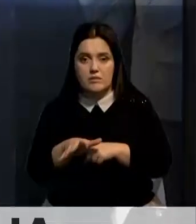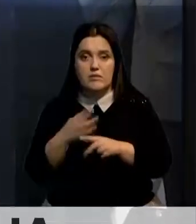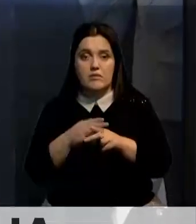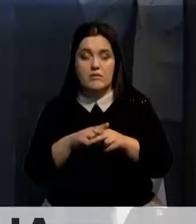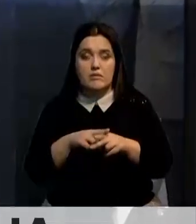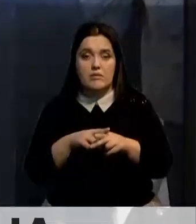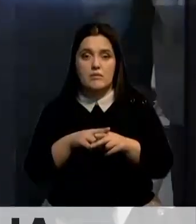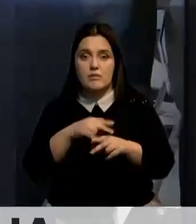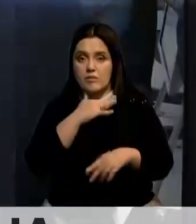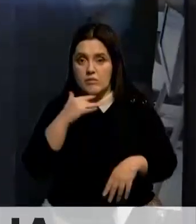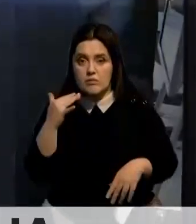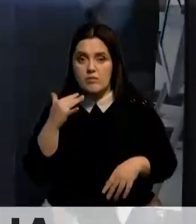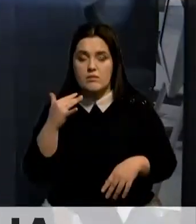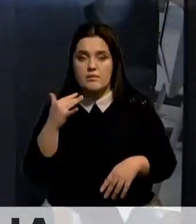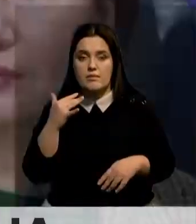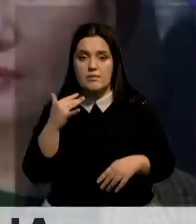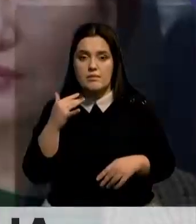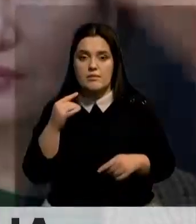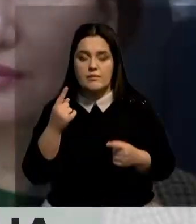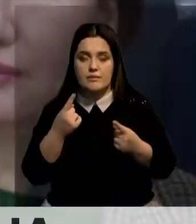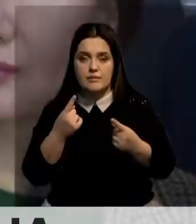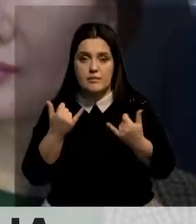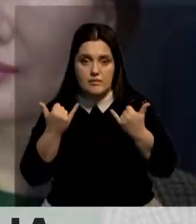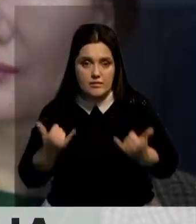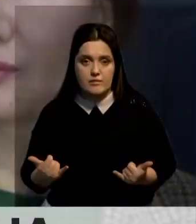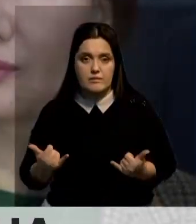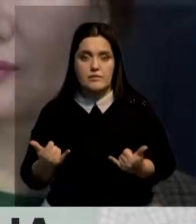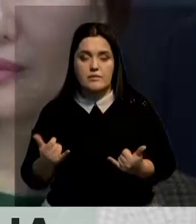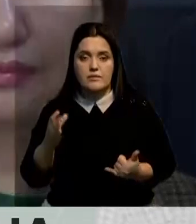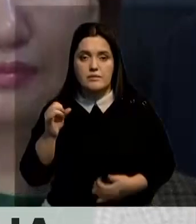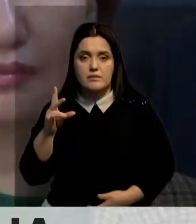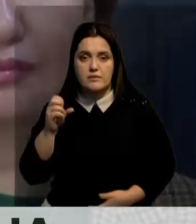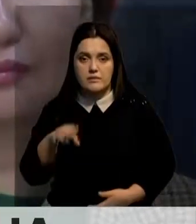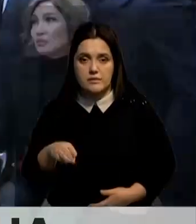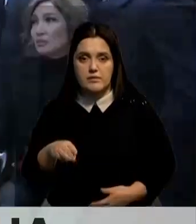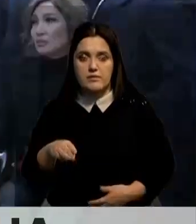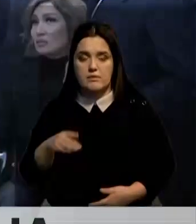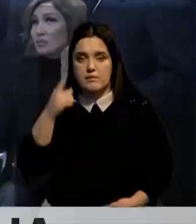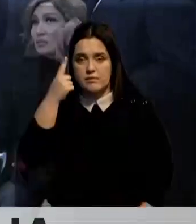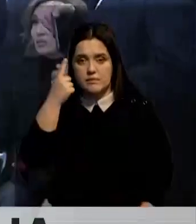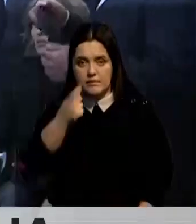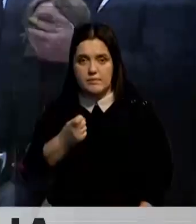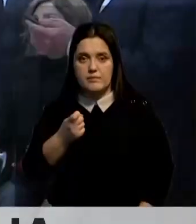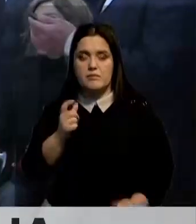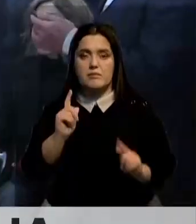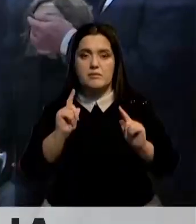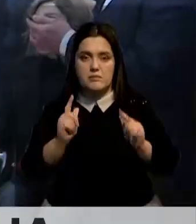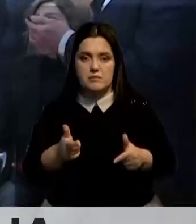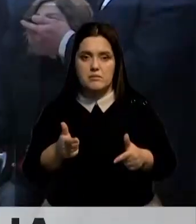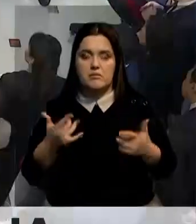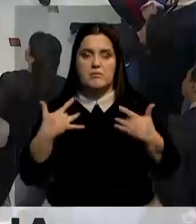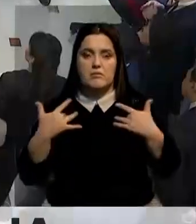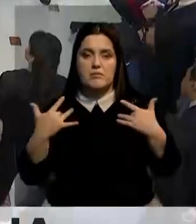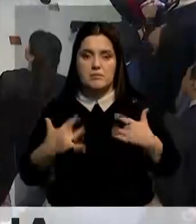этом фоне немало и критики в адрес ведомства. Сегодня в кулуарах Сената Ажар Гениат заявила, что готова уйти в